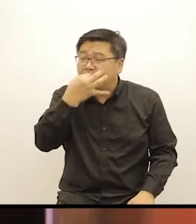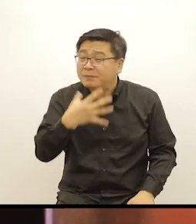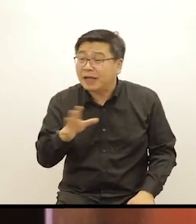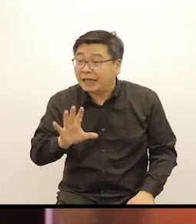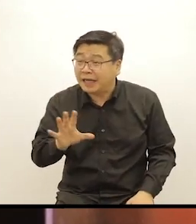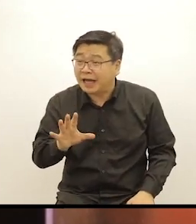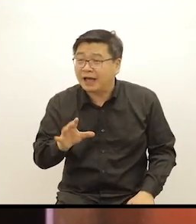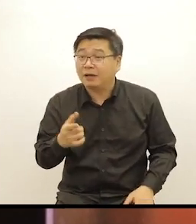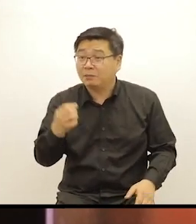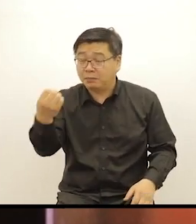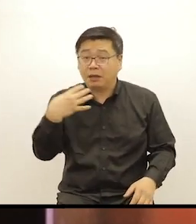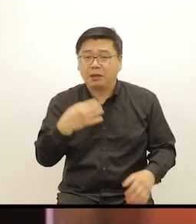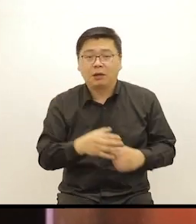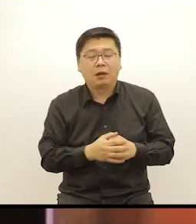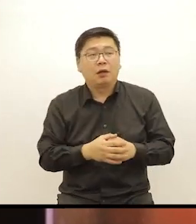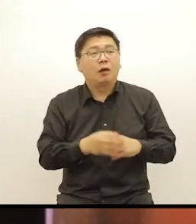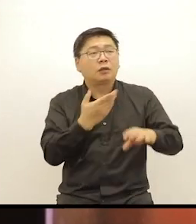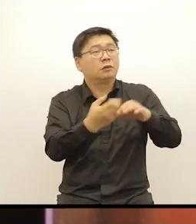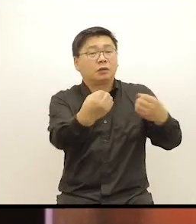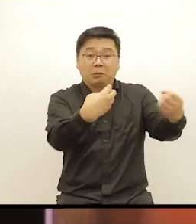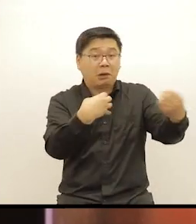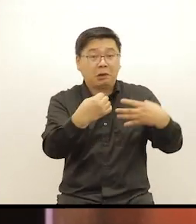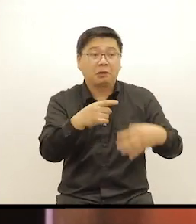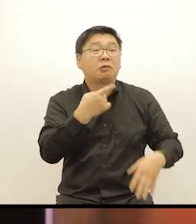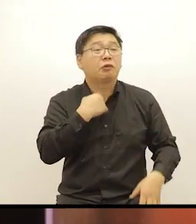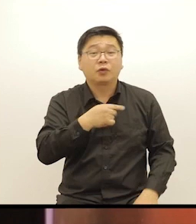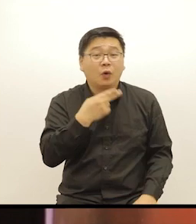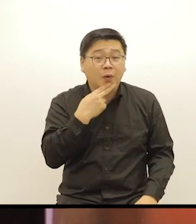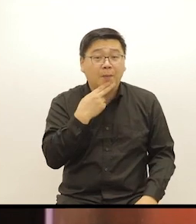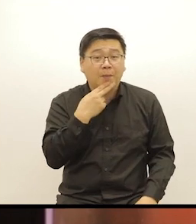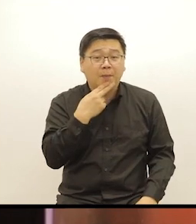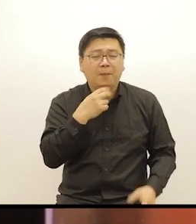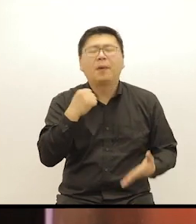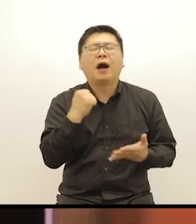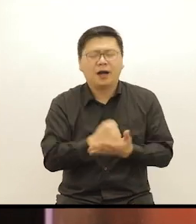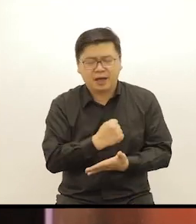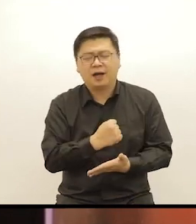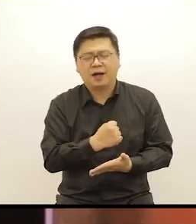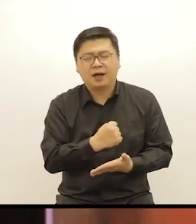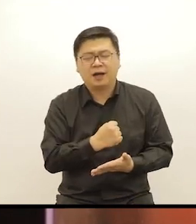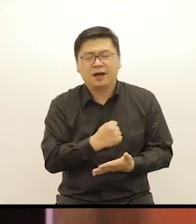말을 그 전까지는 아무도 나한테 안 해줬구나. 그래서